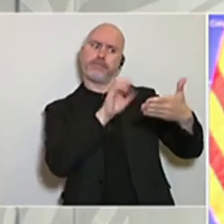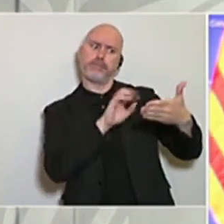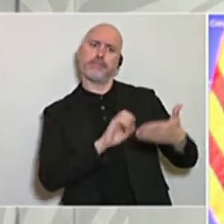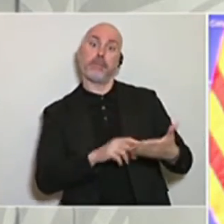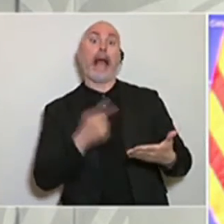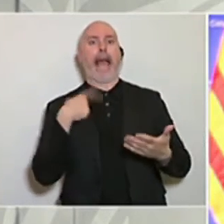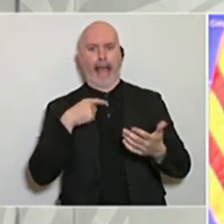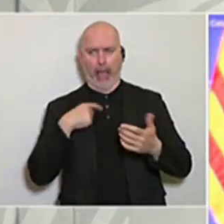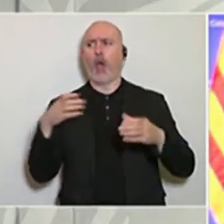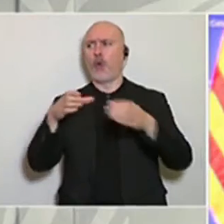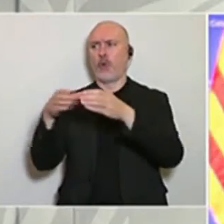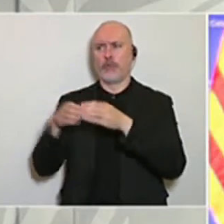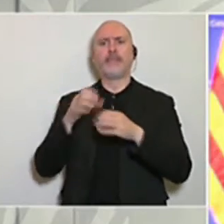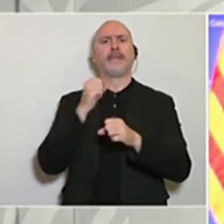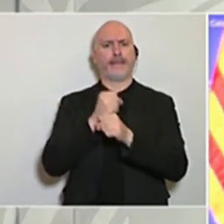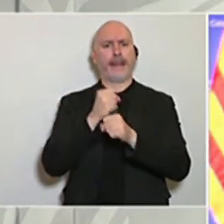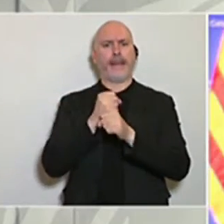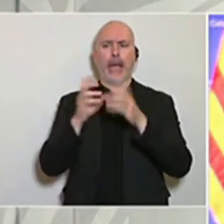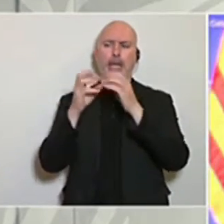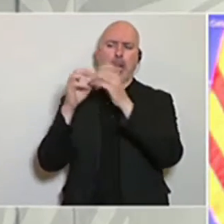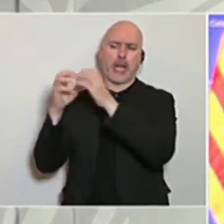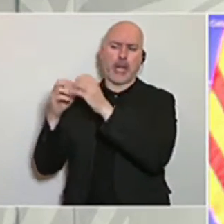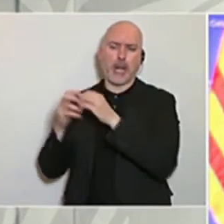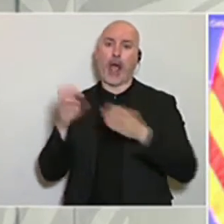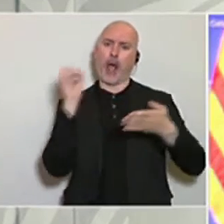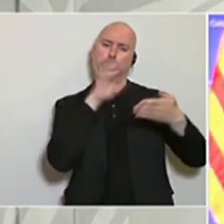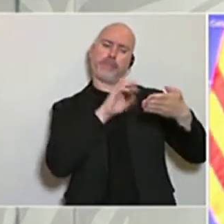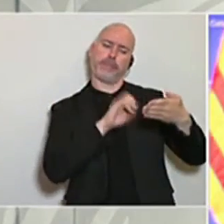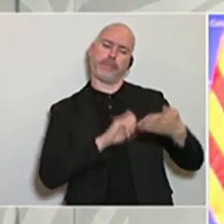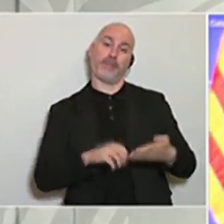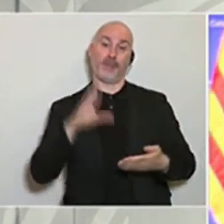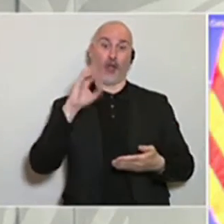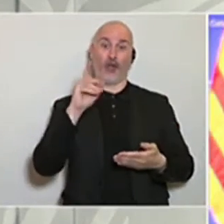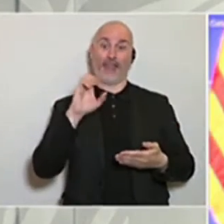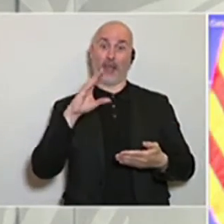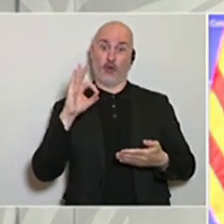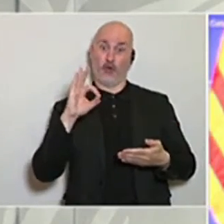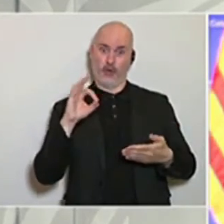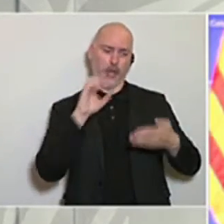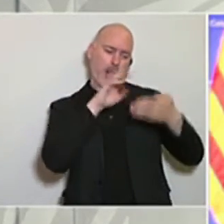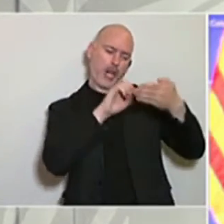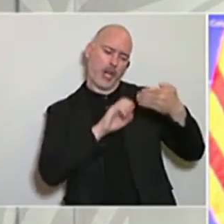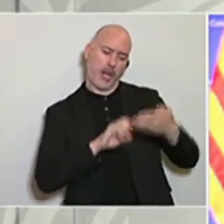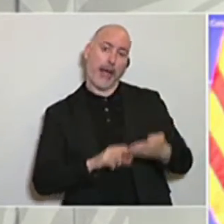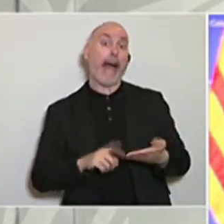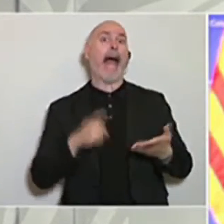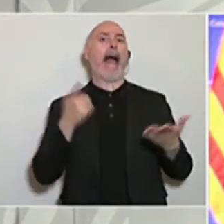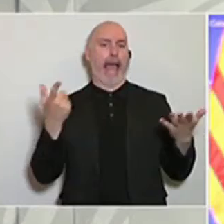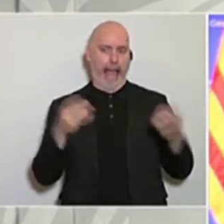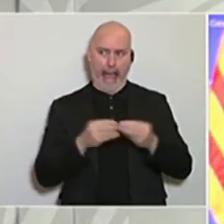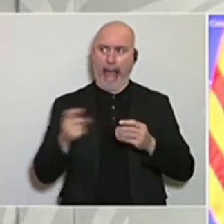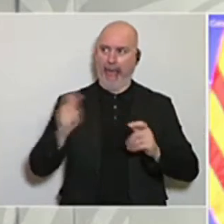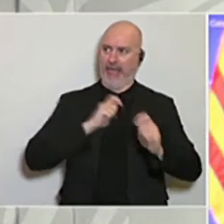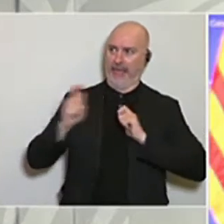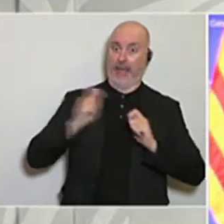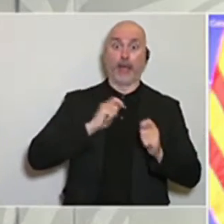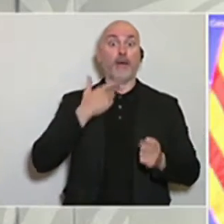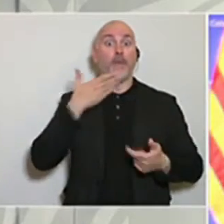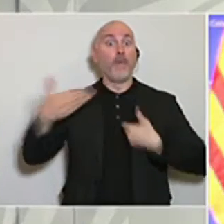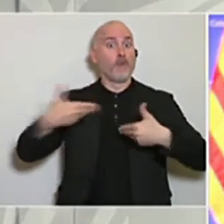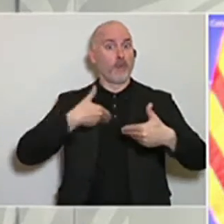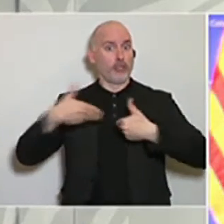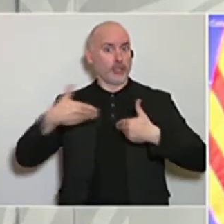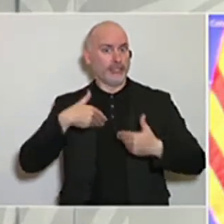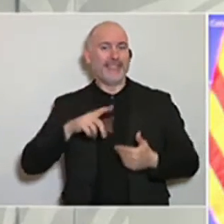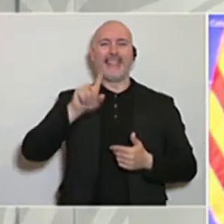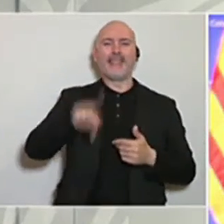grups de treball que s'han establert al voltant d'aquesta Coreco per tal de donar també les seves propostes i de dotar també